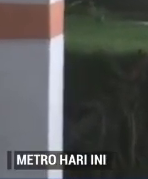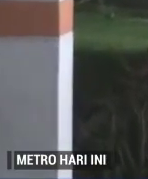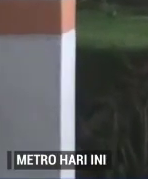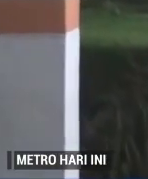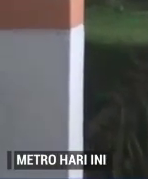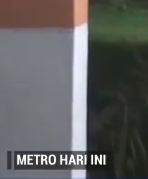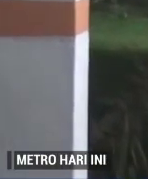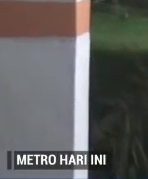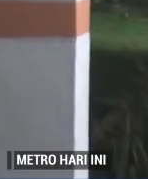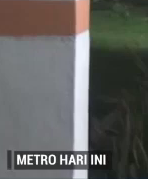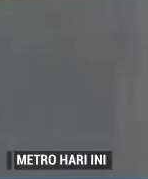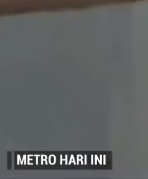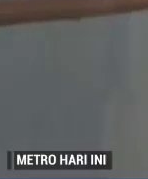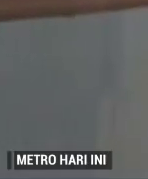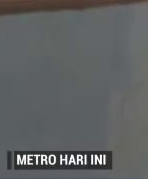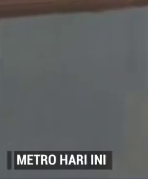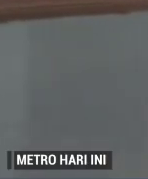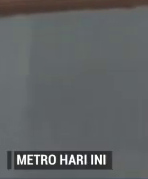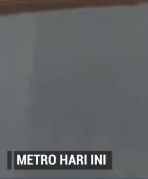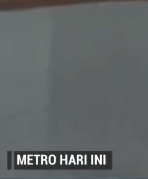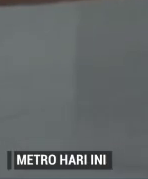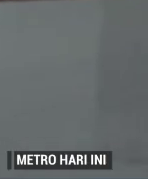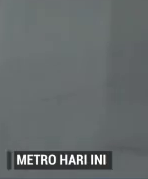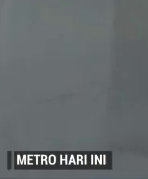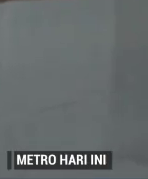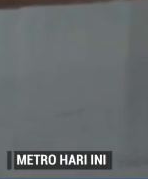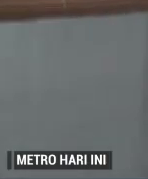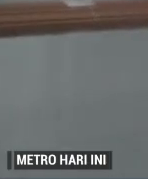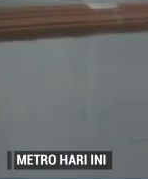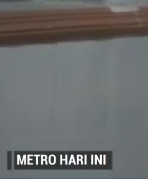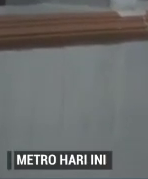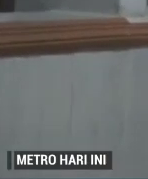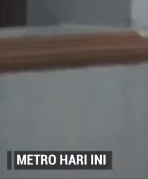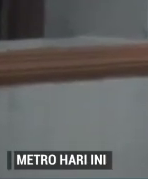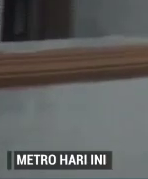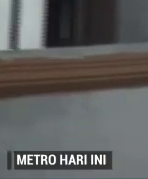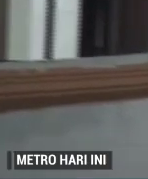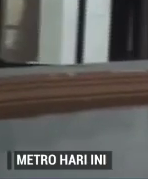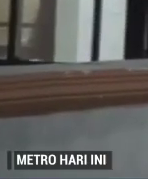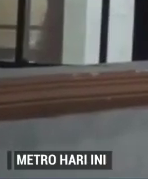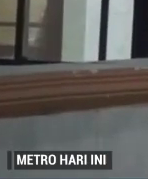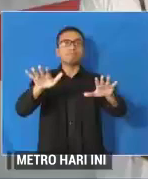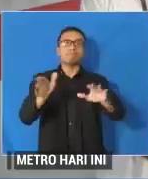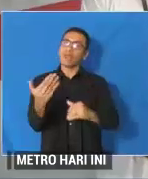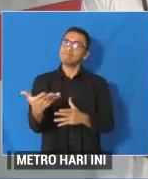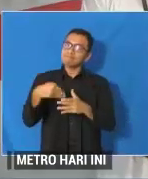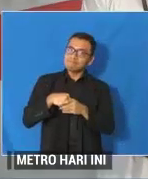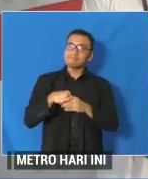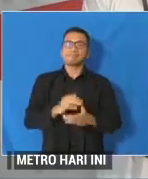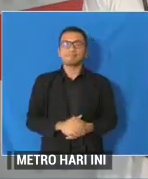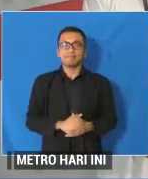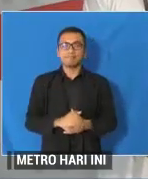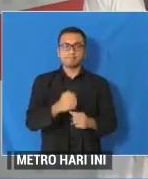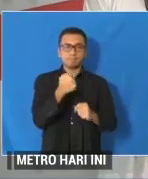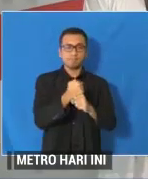penanganan pasien yang terjangkit COVID-19 maupun mereka yang kini berada dalam kategori pasien dalam pengawasan. Gugus tugas bekerja